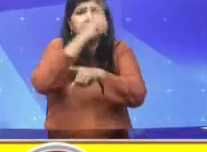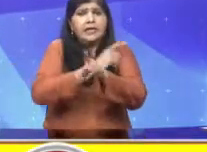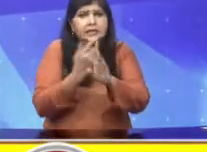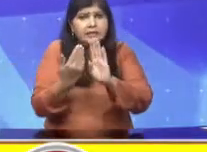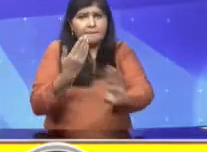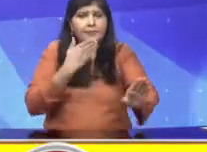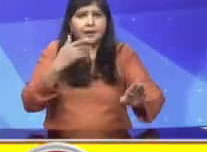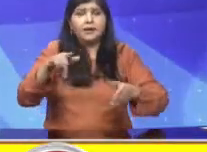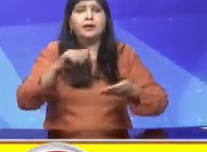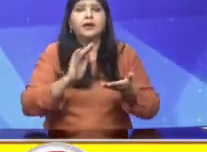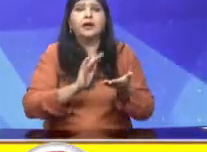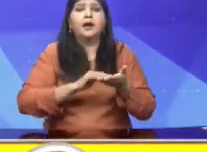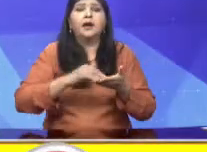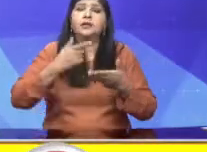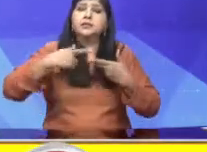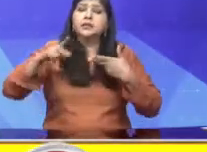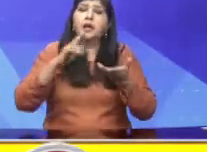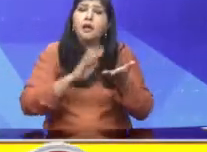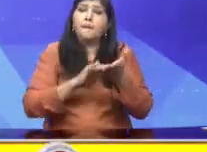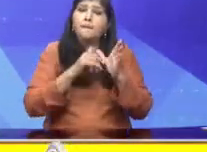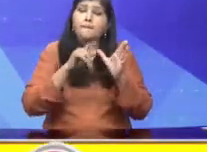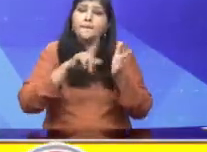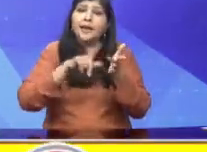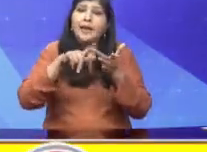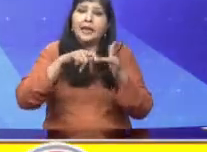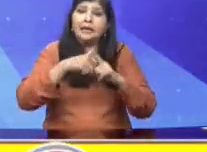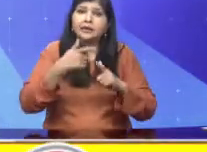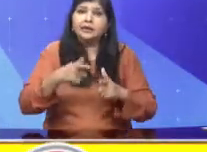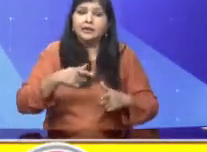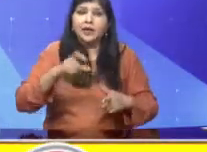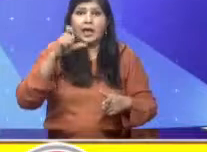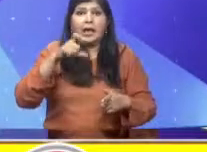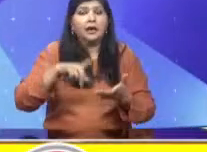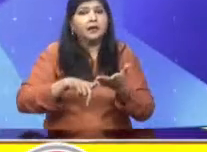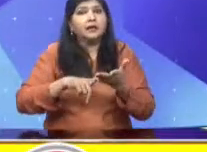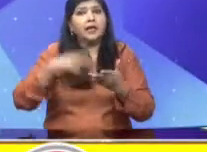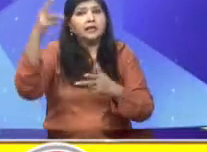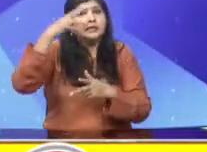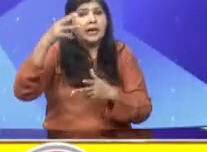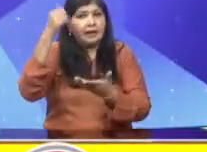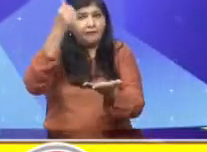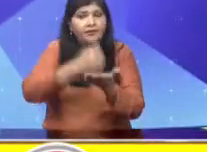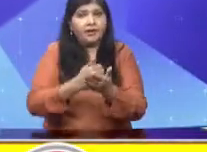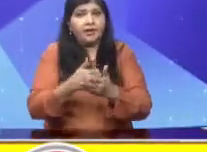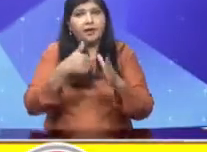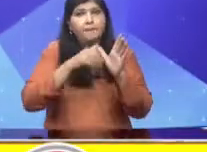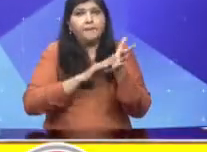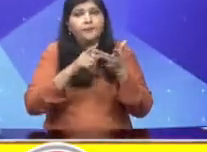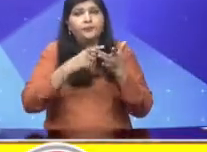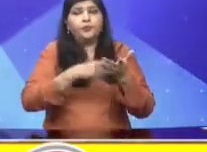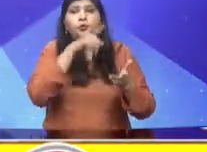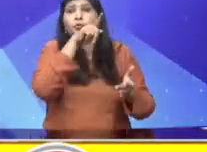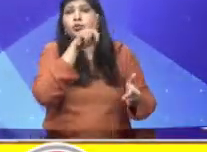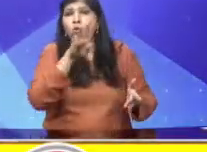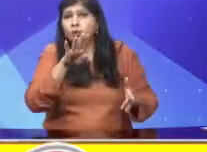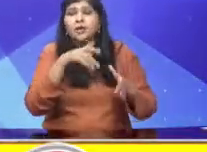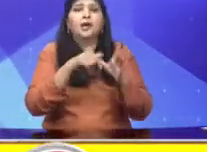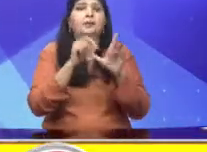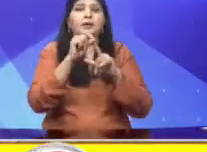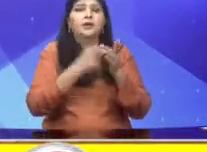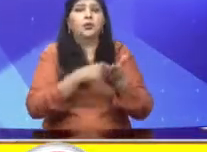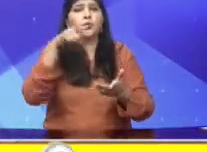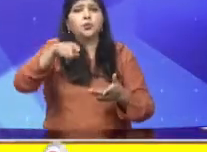करनल शौकत मलीगी ने जिन्दा फैराया था, अमरूत महोत्सव के दोरान, 14 एप्रिल को